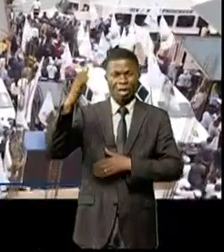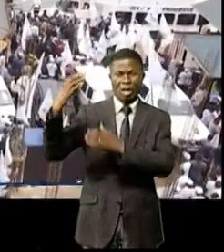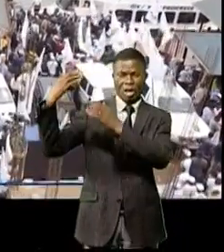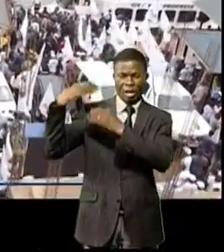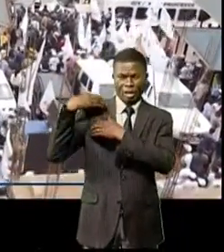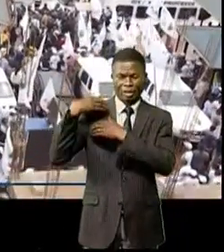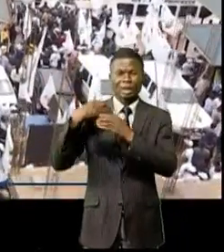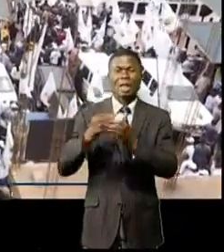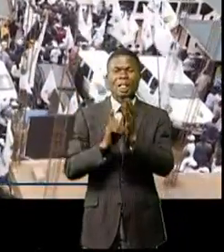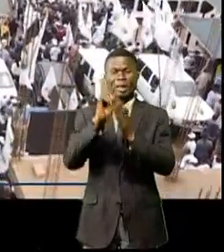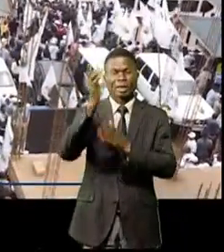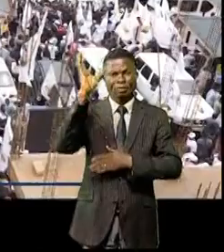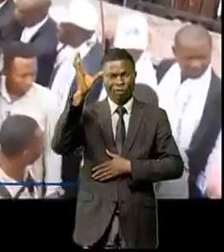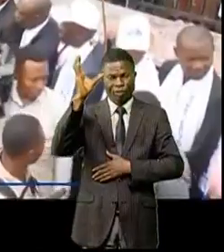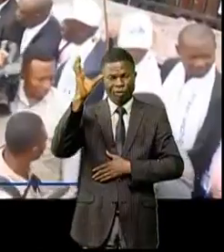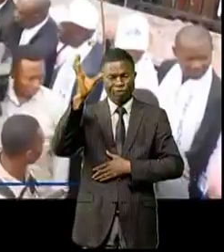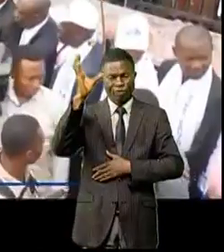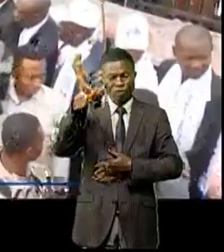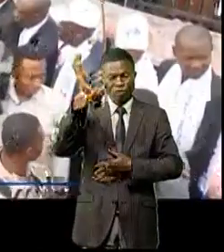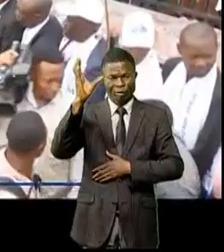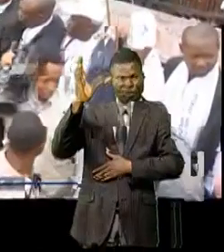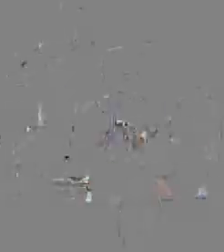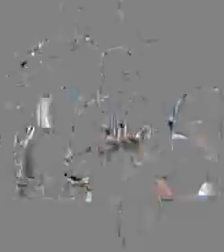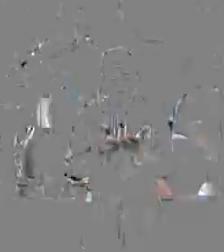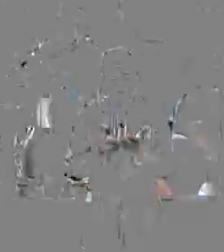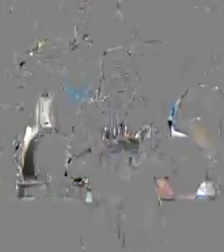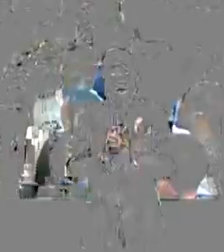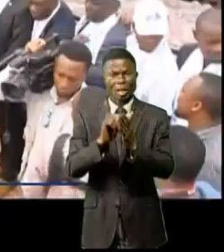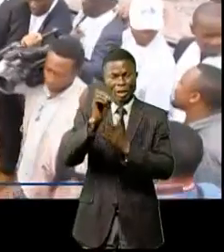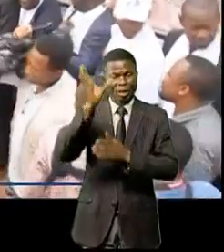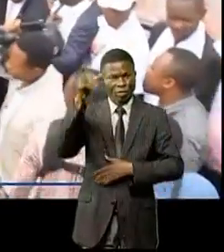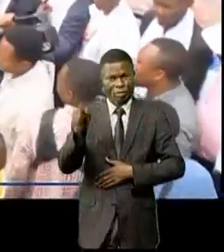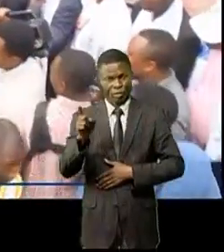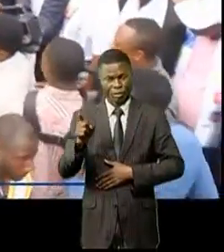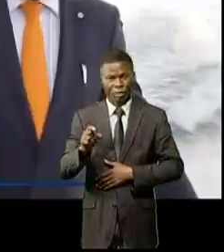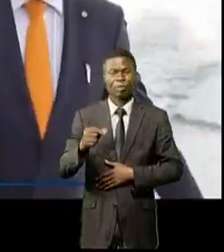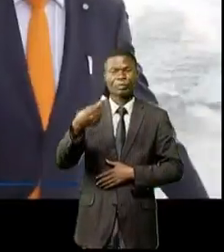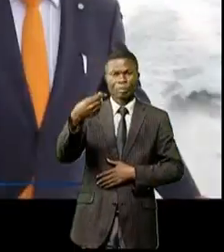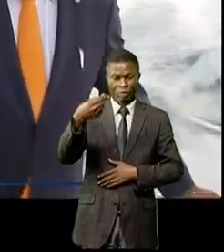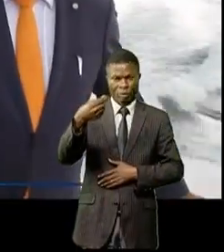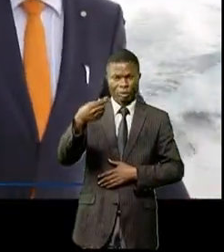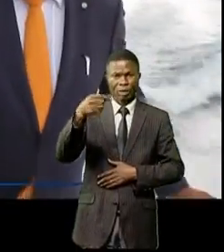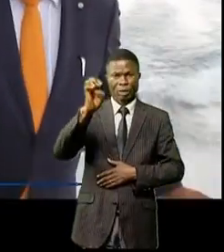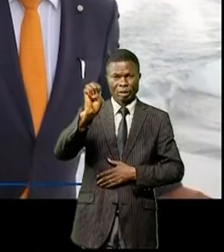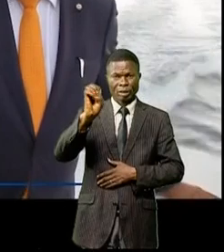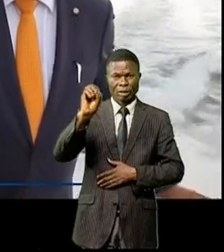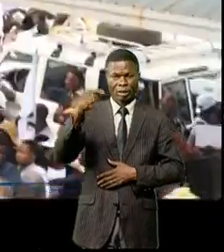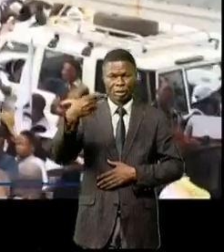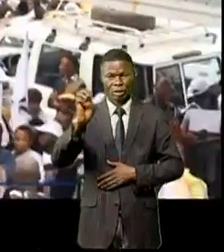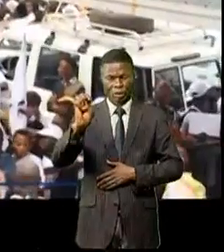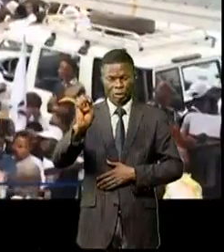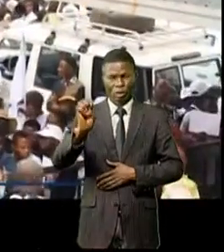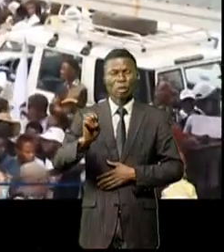sa délégation, dont le secrétaire général au développement rural, Georges Koch, a bénéficié de la part de